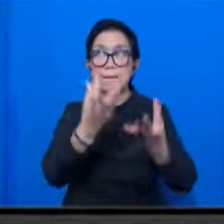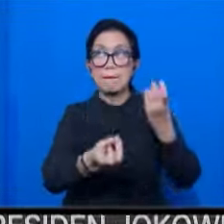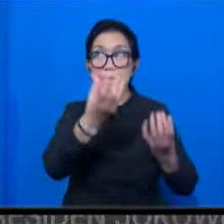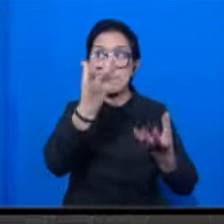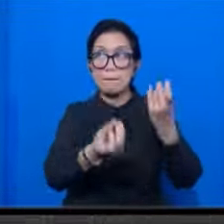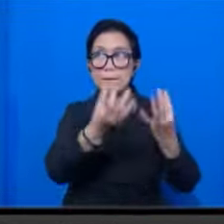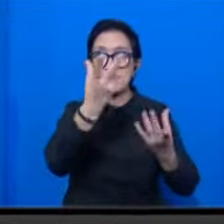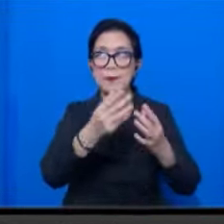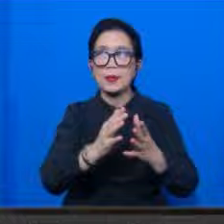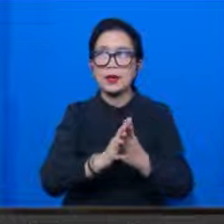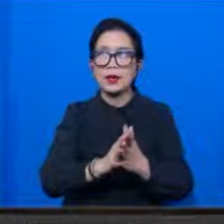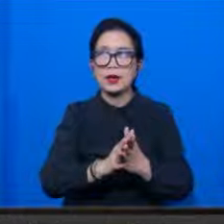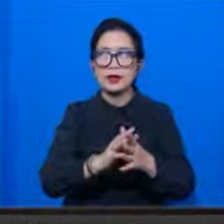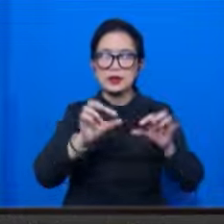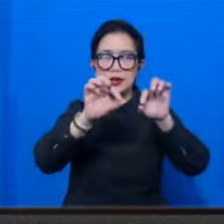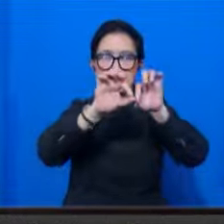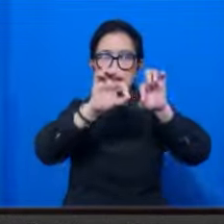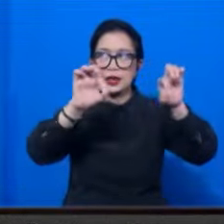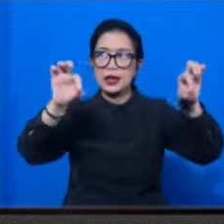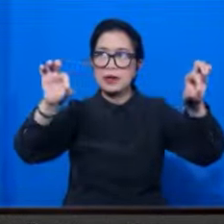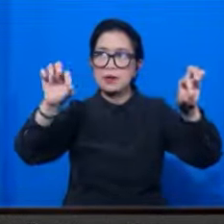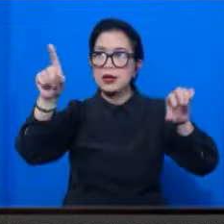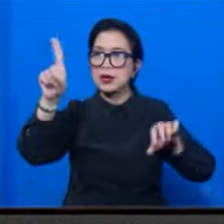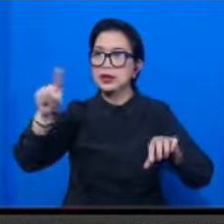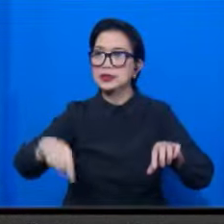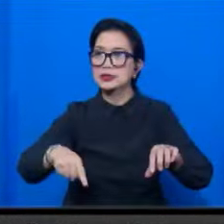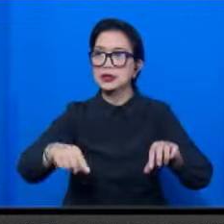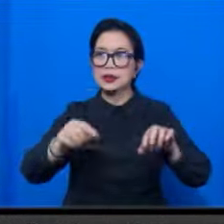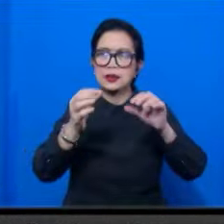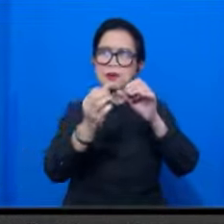api dari kabel listrik udara yang berada di depan bangunan terus terjadi.